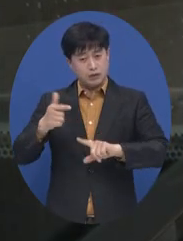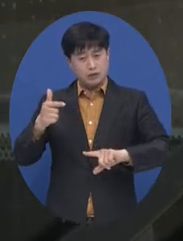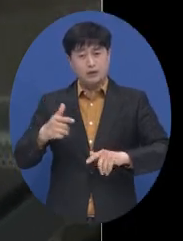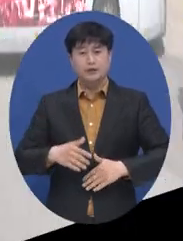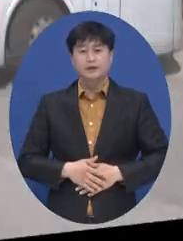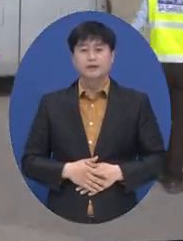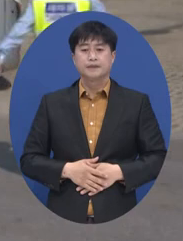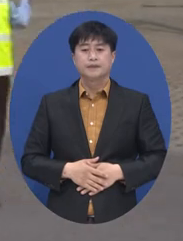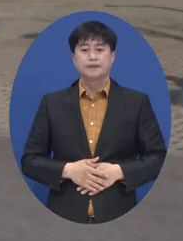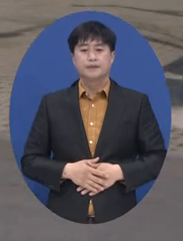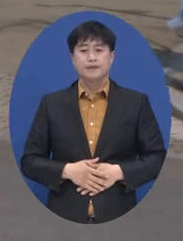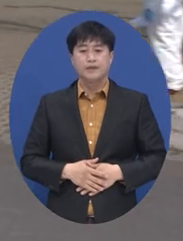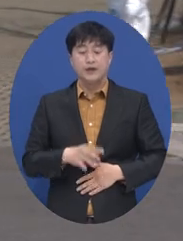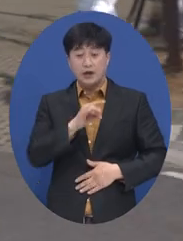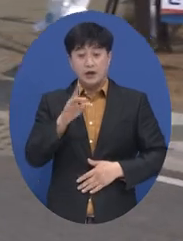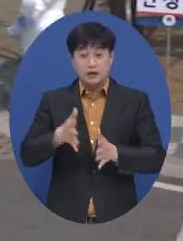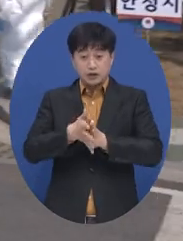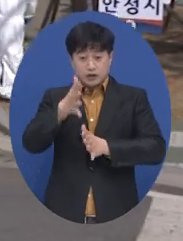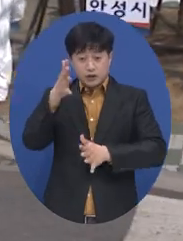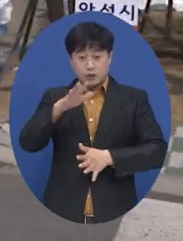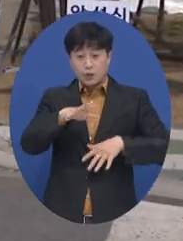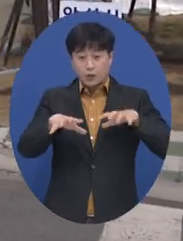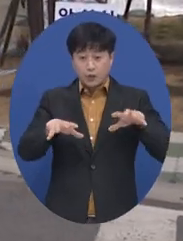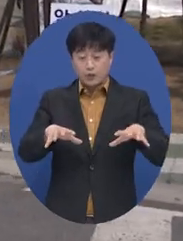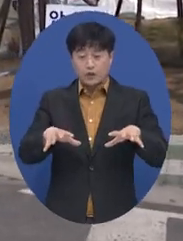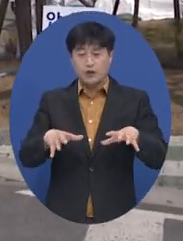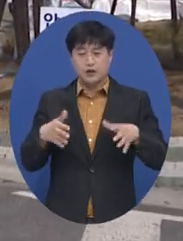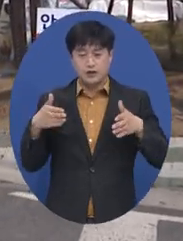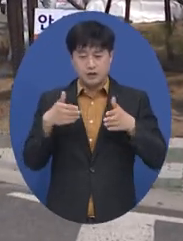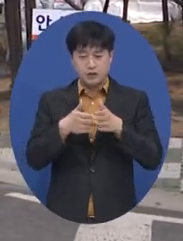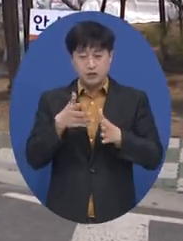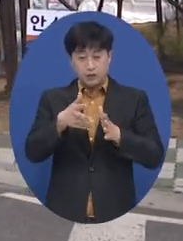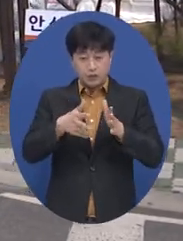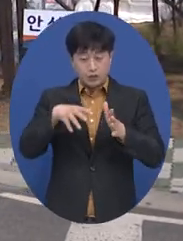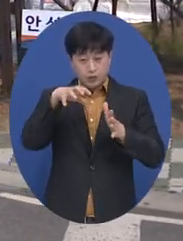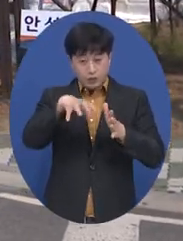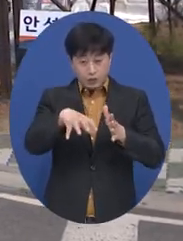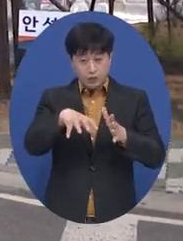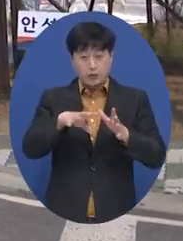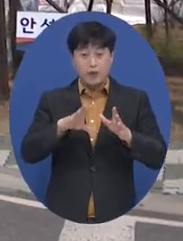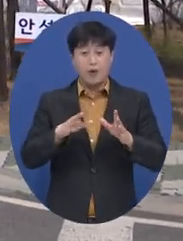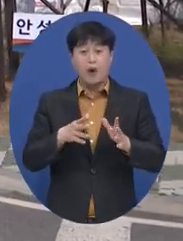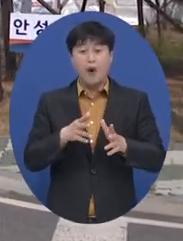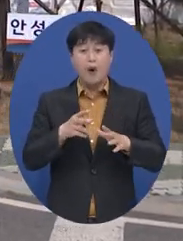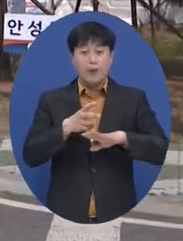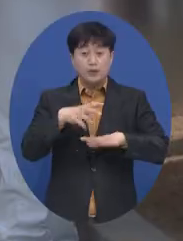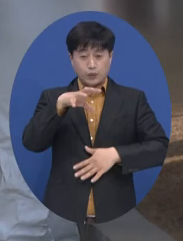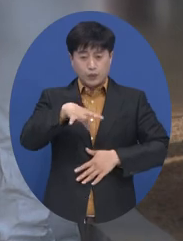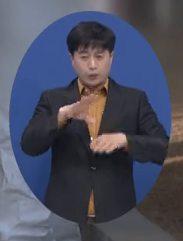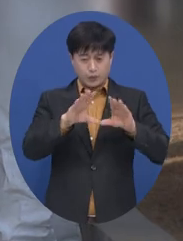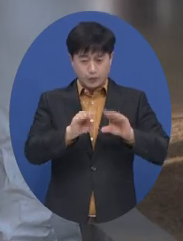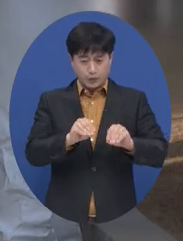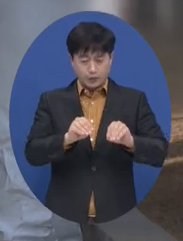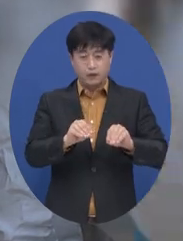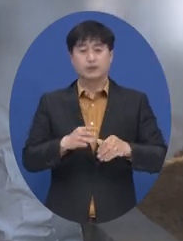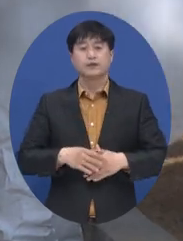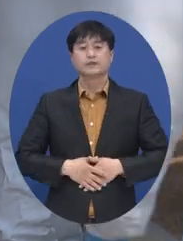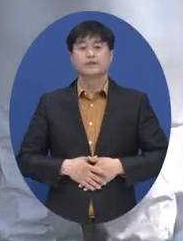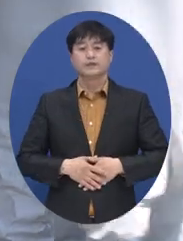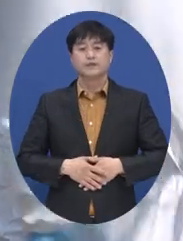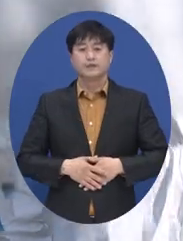다릅니다. 각 시군마다 현재 거점 정류소가 따로 생겨 이 정류소 외에는 서지